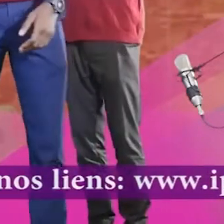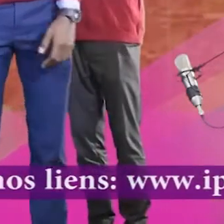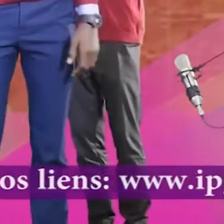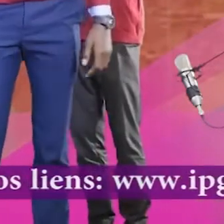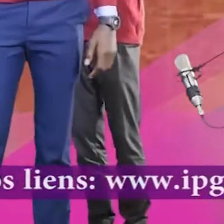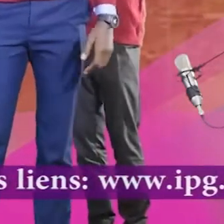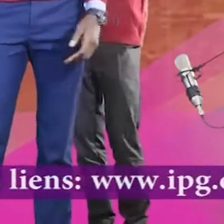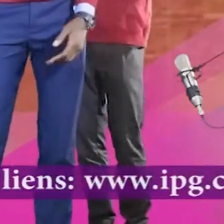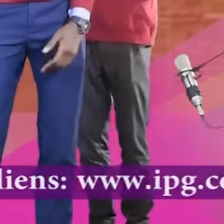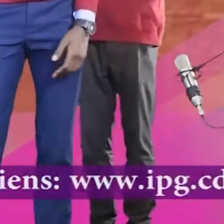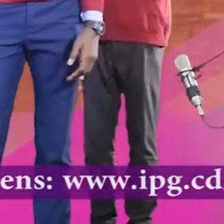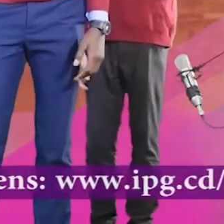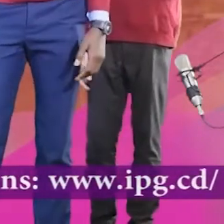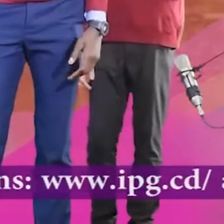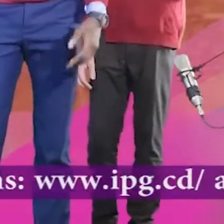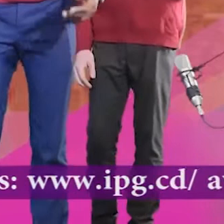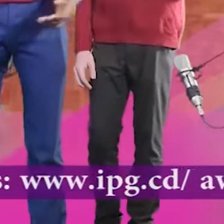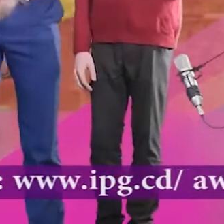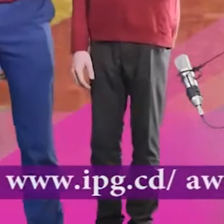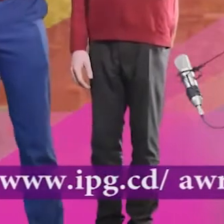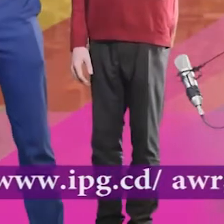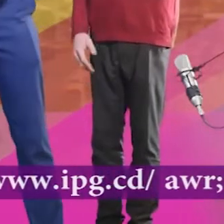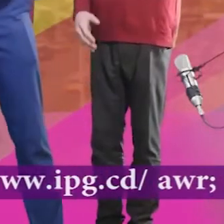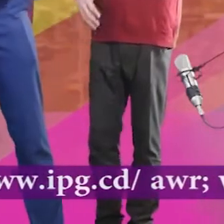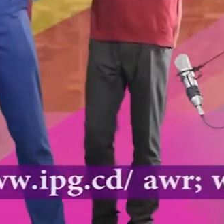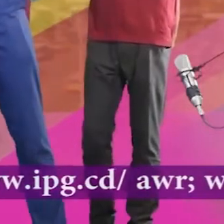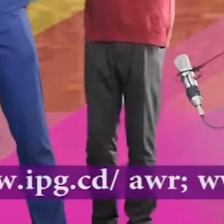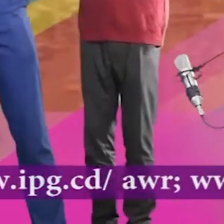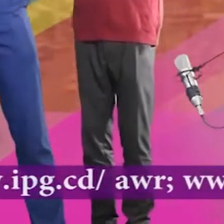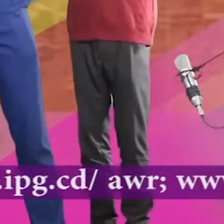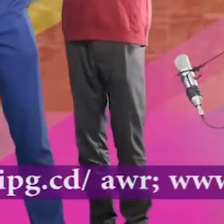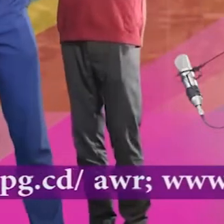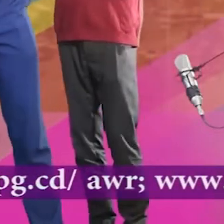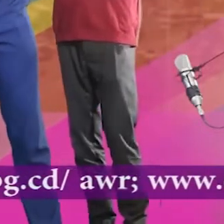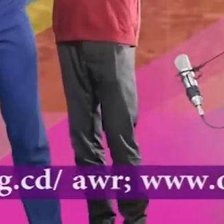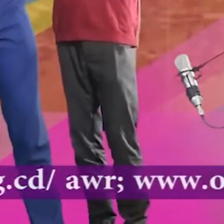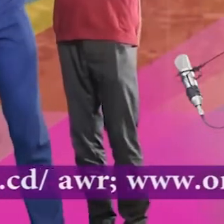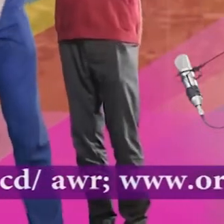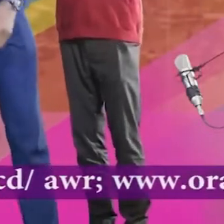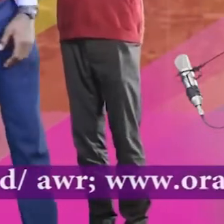Yeah, yeah, yeah, yeah, yeah, yeah,